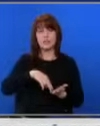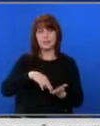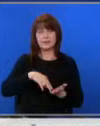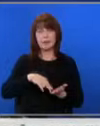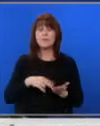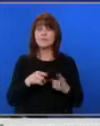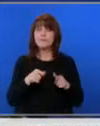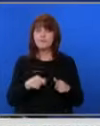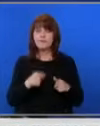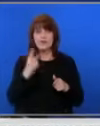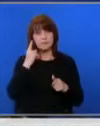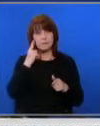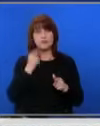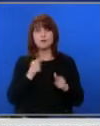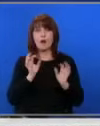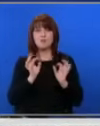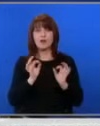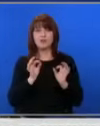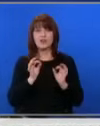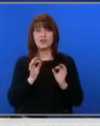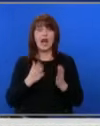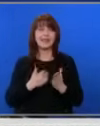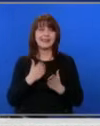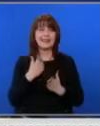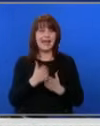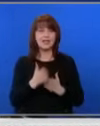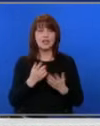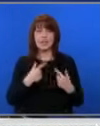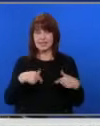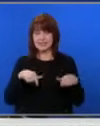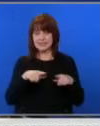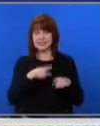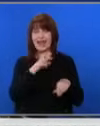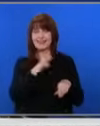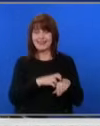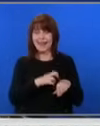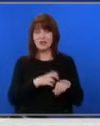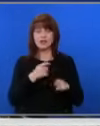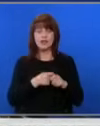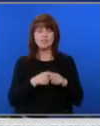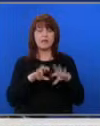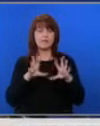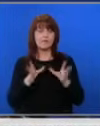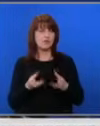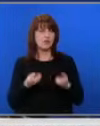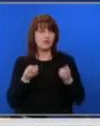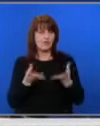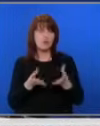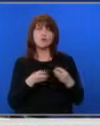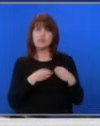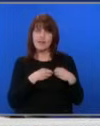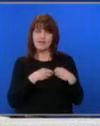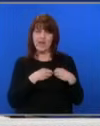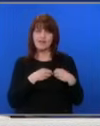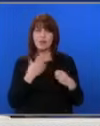Аз мисля, че това е правилният начин. Ние с академик Денков ще направим всичко възможно, вярвам,